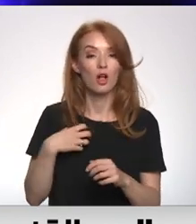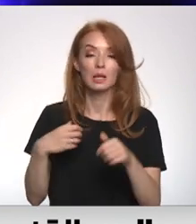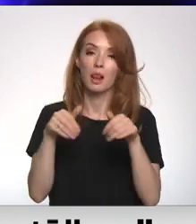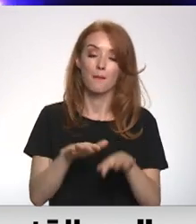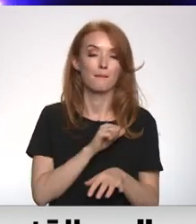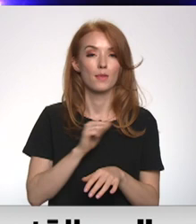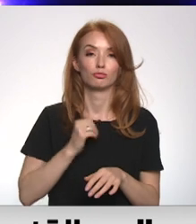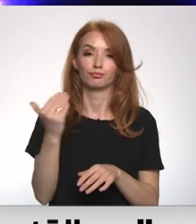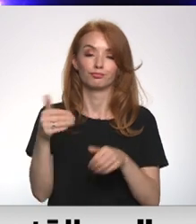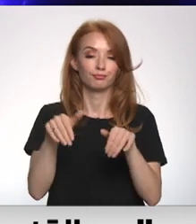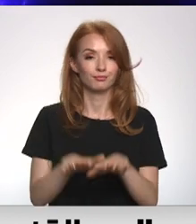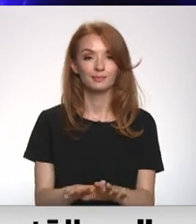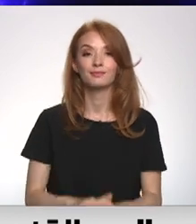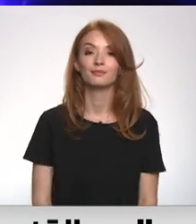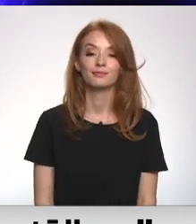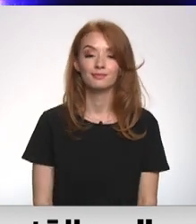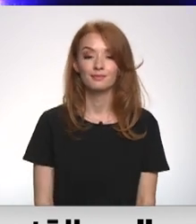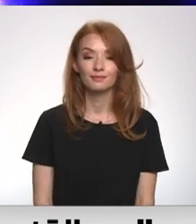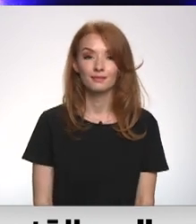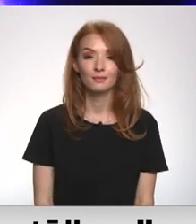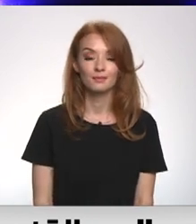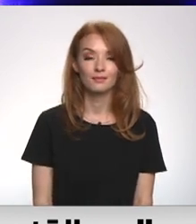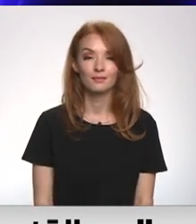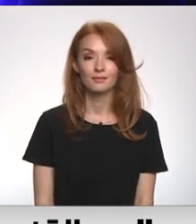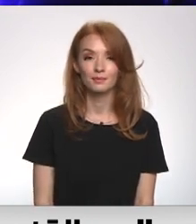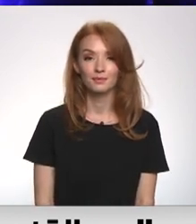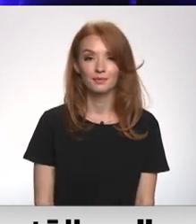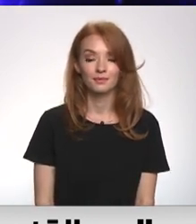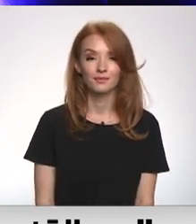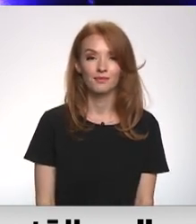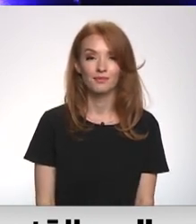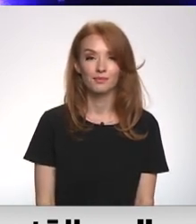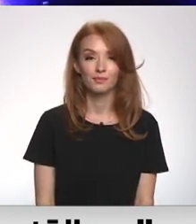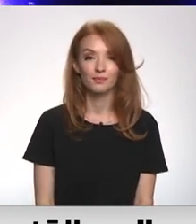pēc saviem ieskatiem. Sandra Leitāne, Andris Pāns, Vidzemes televīzija.